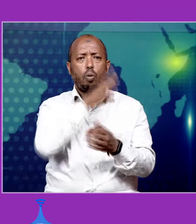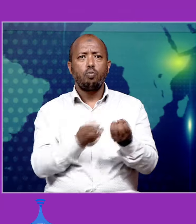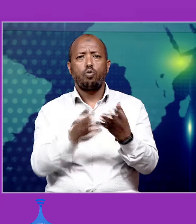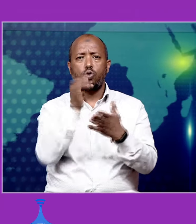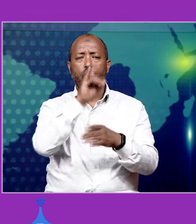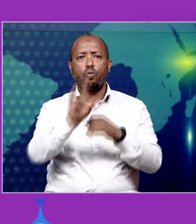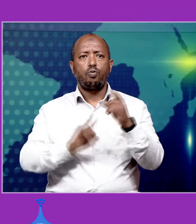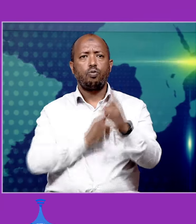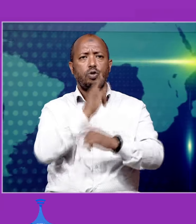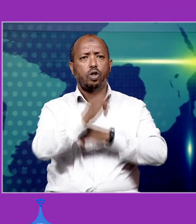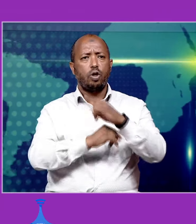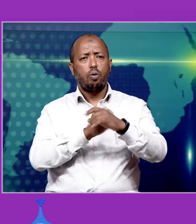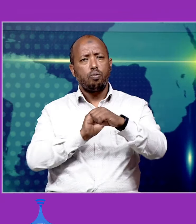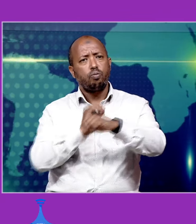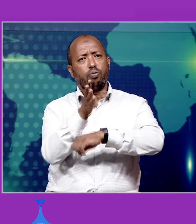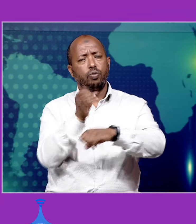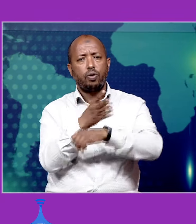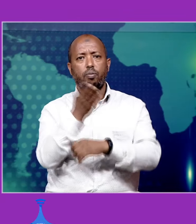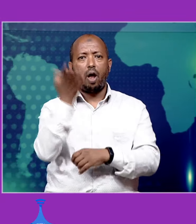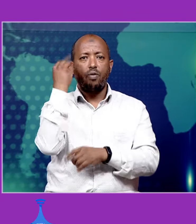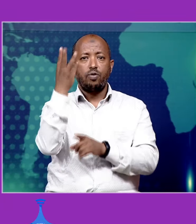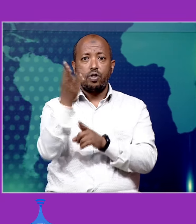لالفوت 6 ورات